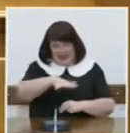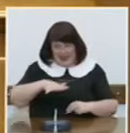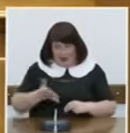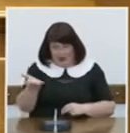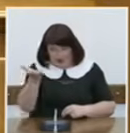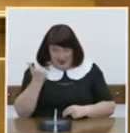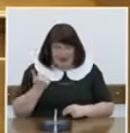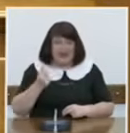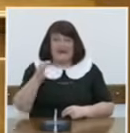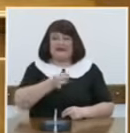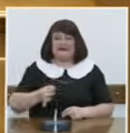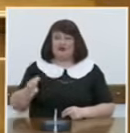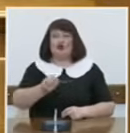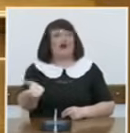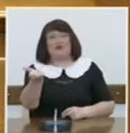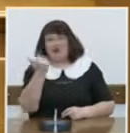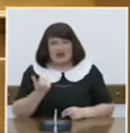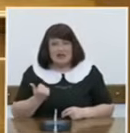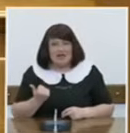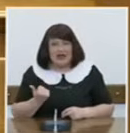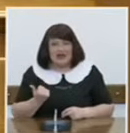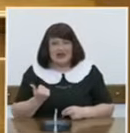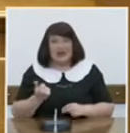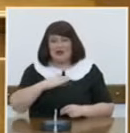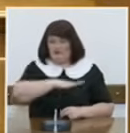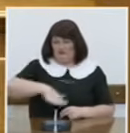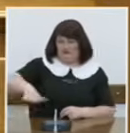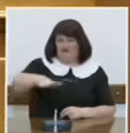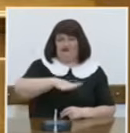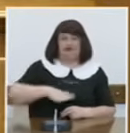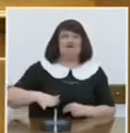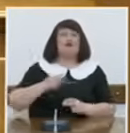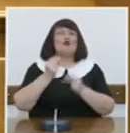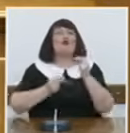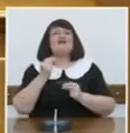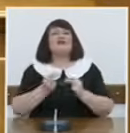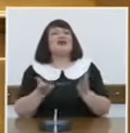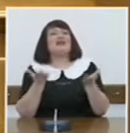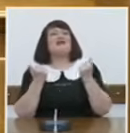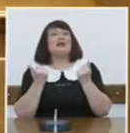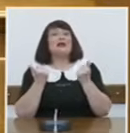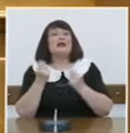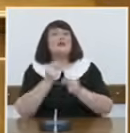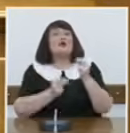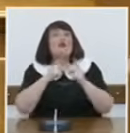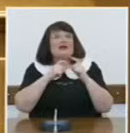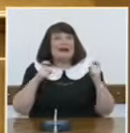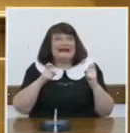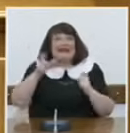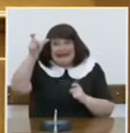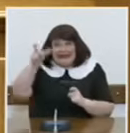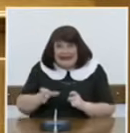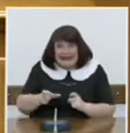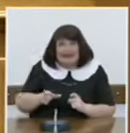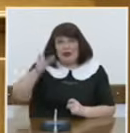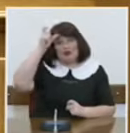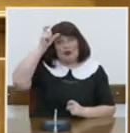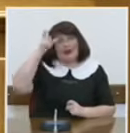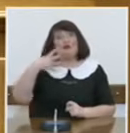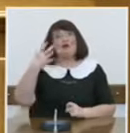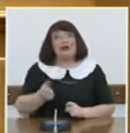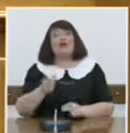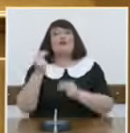νησιών, δεν υπάρχει κουρδικό πρόβλημα, δεν υπάρχει κυπριακό. Πού είναι το πρόβλημα? Η ίδια η Τουρκία, η ύπαρξή της. Αυτό είναι το